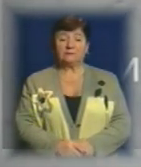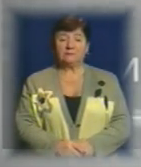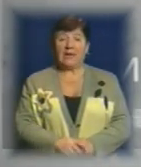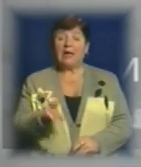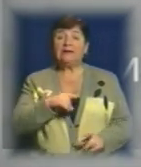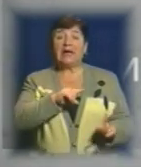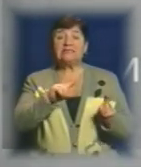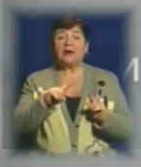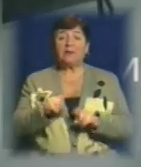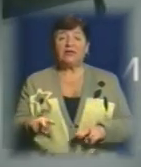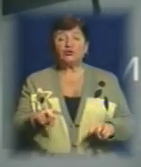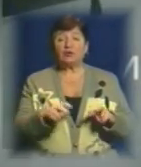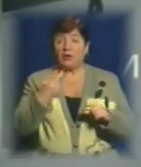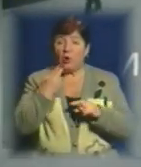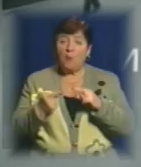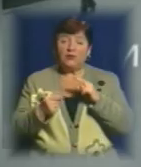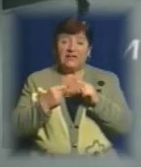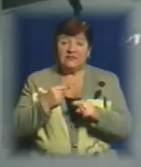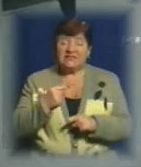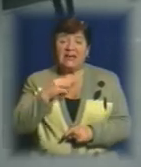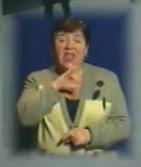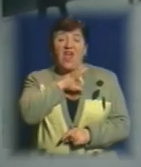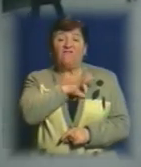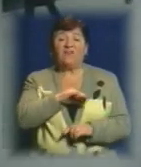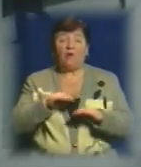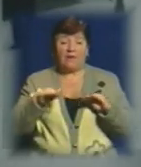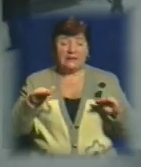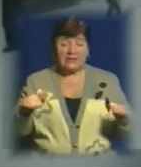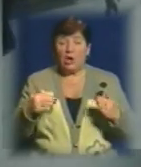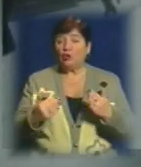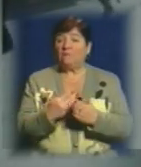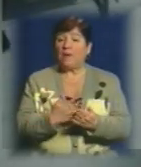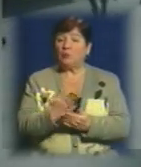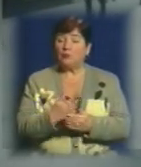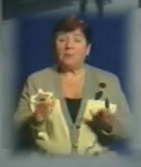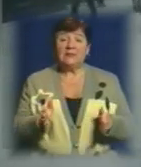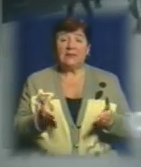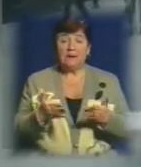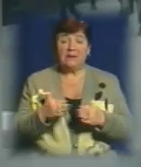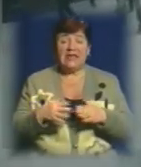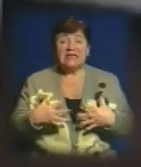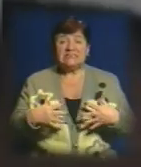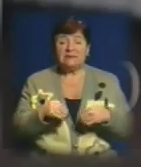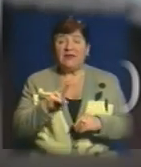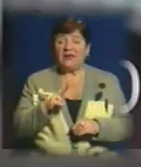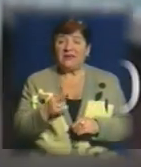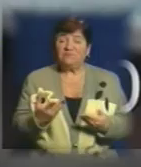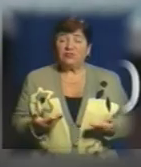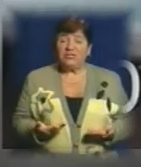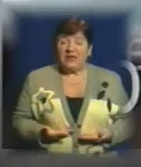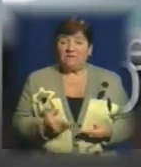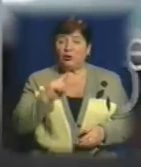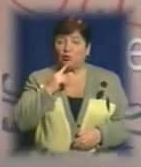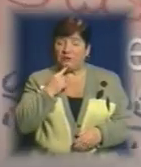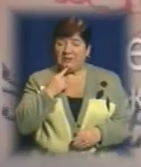На Закарпатті шукають потенційних батьків-вихователів. Патронат над дитиною – нова послуга підтримки сімей з дітьми, які потрапили у складні життєві обставини.